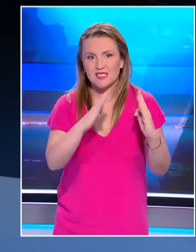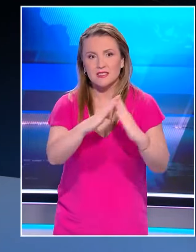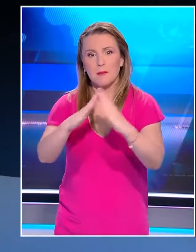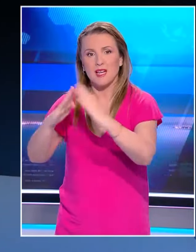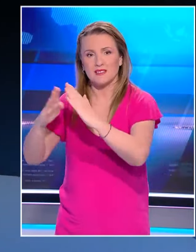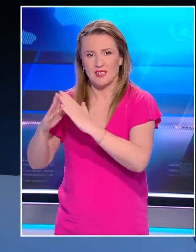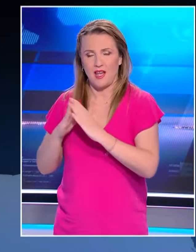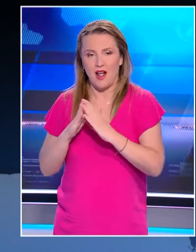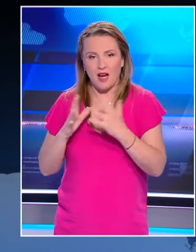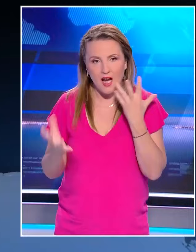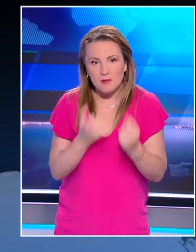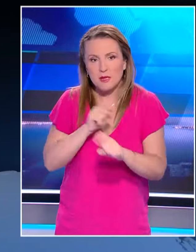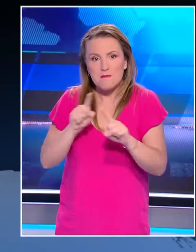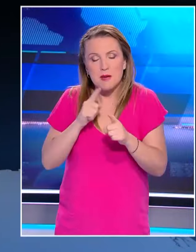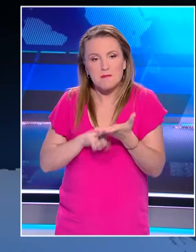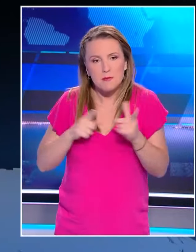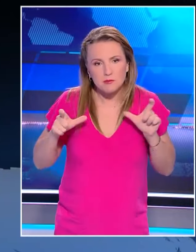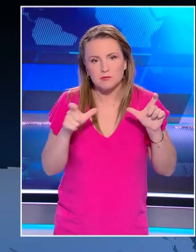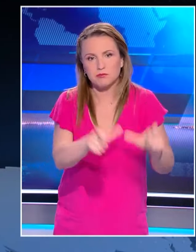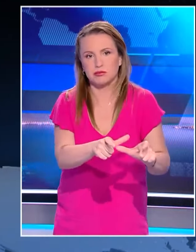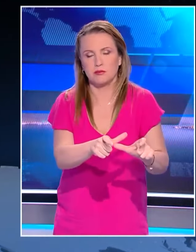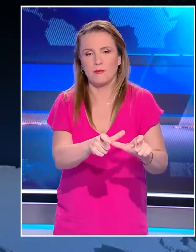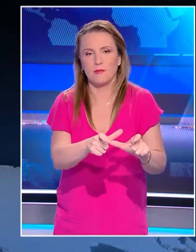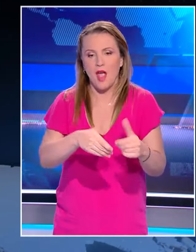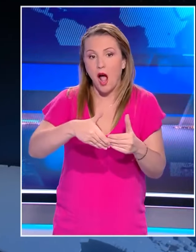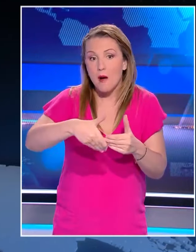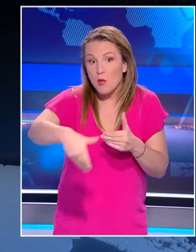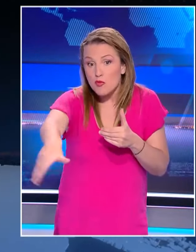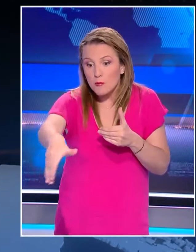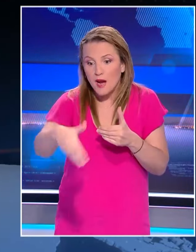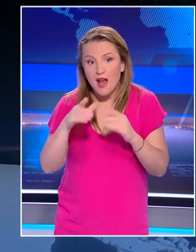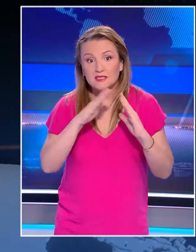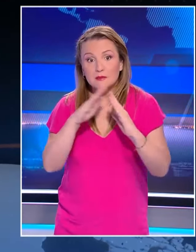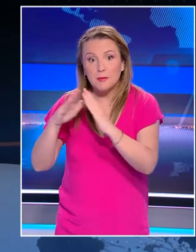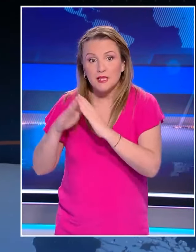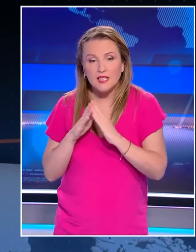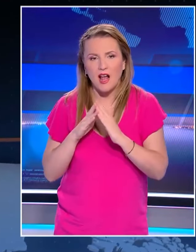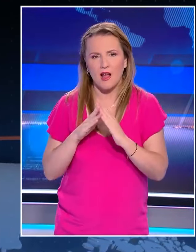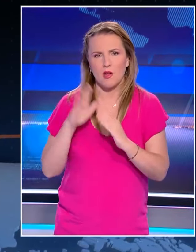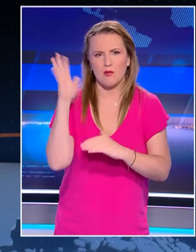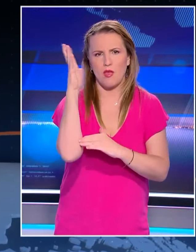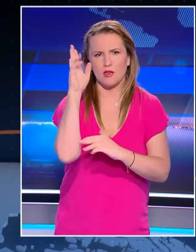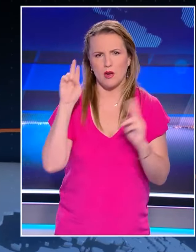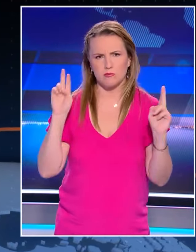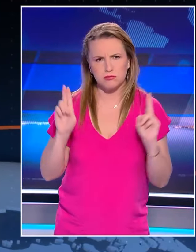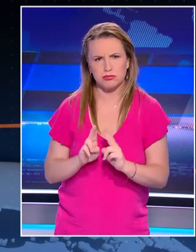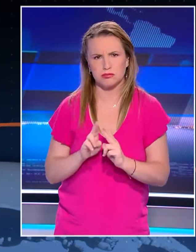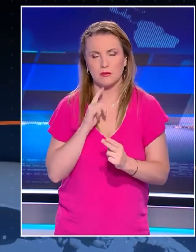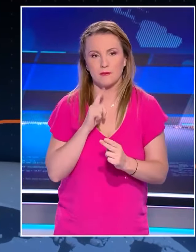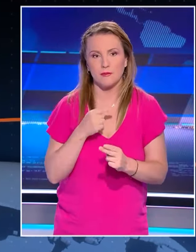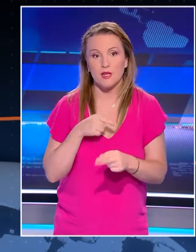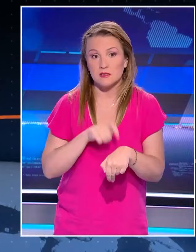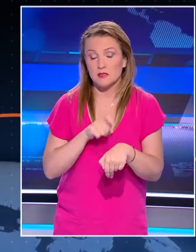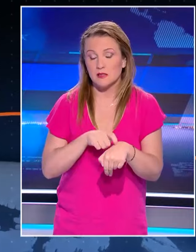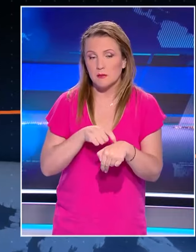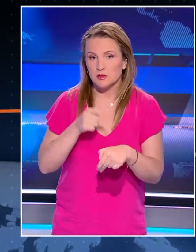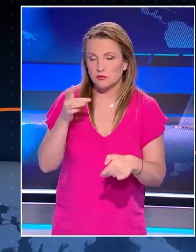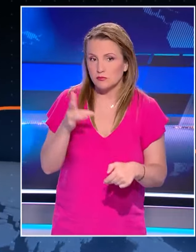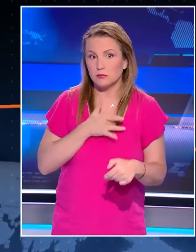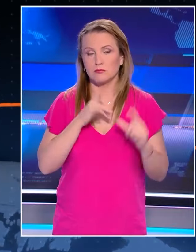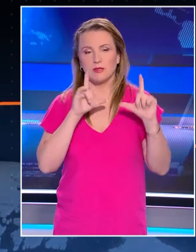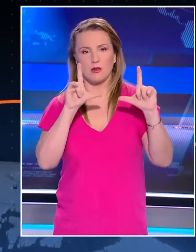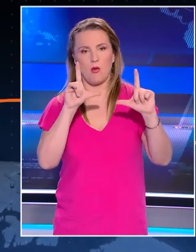σπίτια και θα κατακαούν τα πάντα. Μόνο σπίτια λοιπόν από εδώ και κάτω και ελάχιστα δέντρα. Καταγράφουμε μια συγκλονιστική εικόνα αυτή